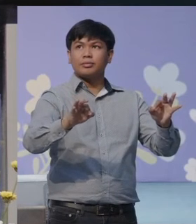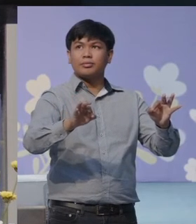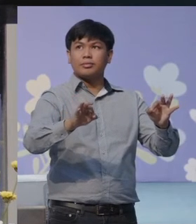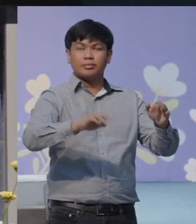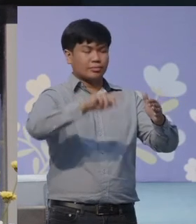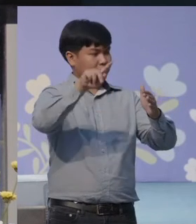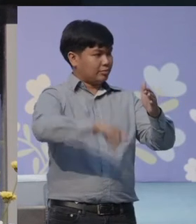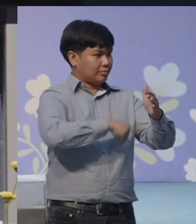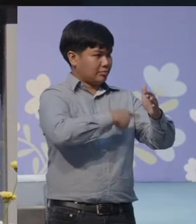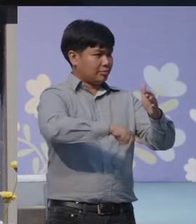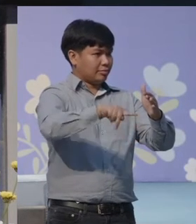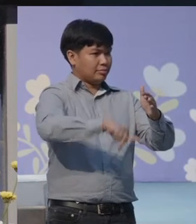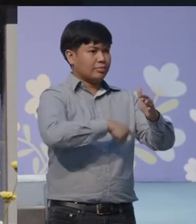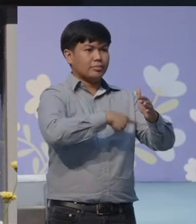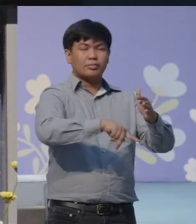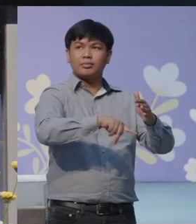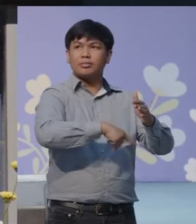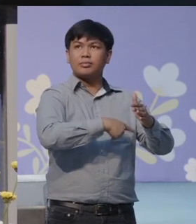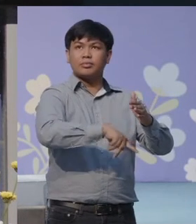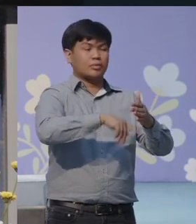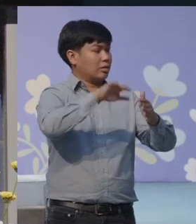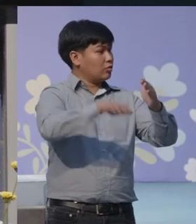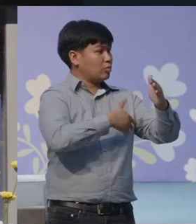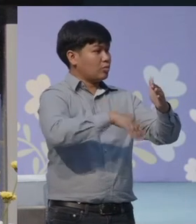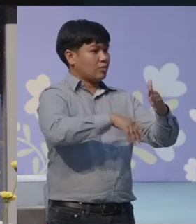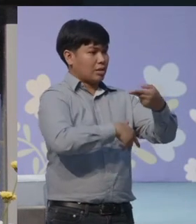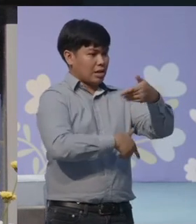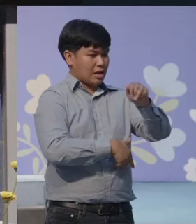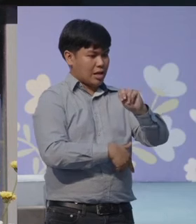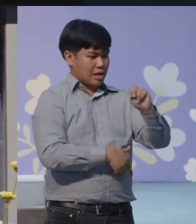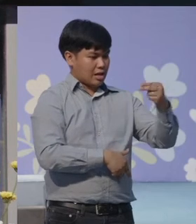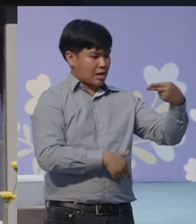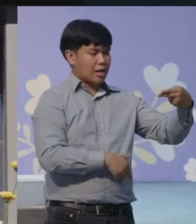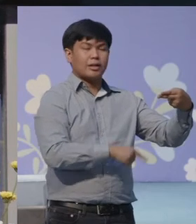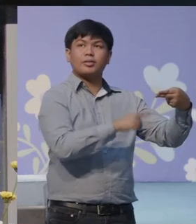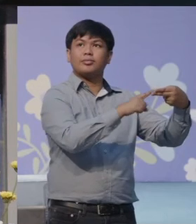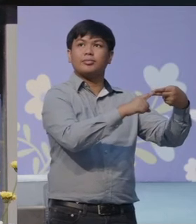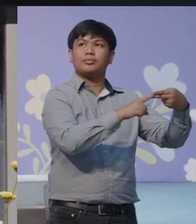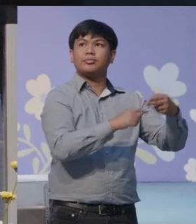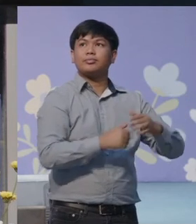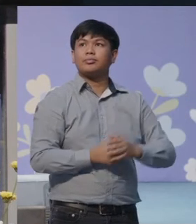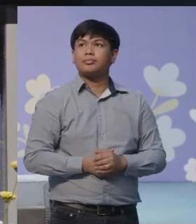awit ni Hana. Ito po.